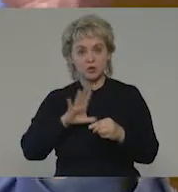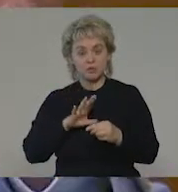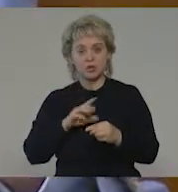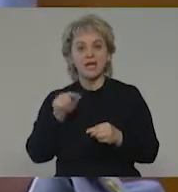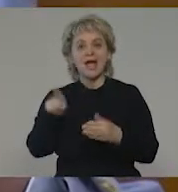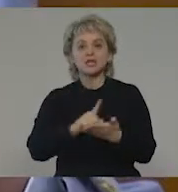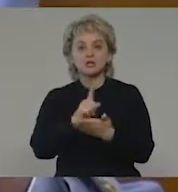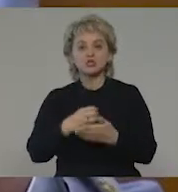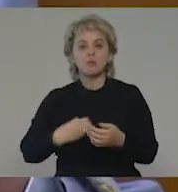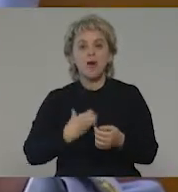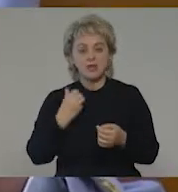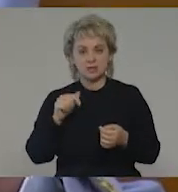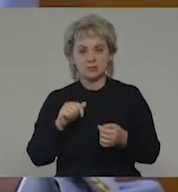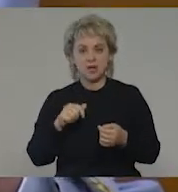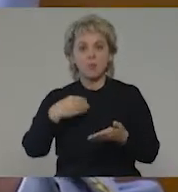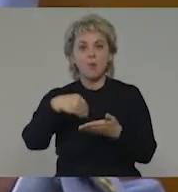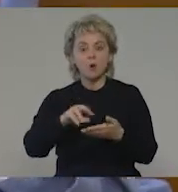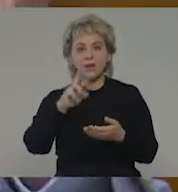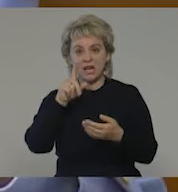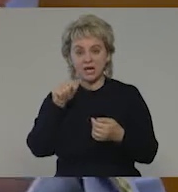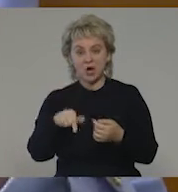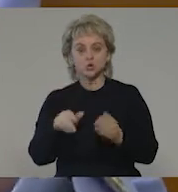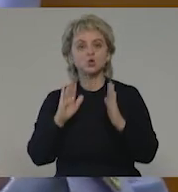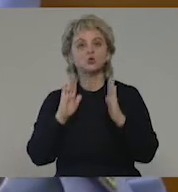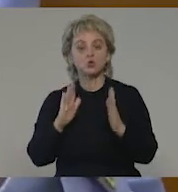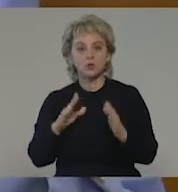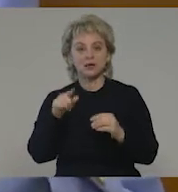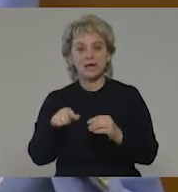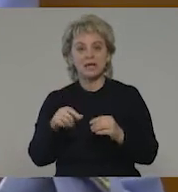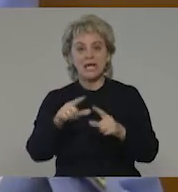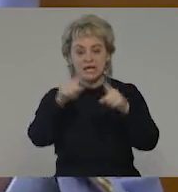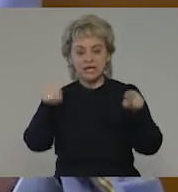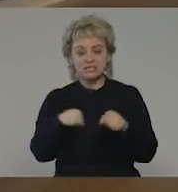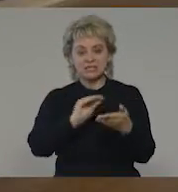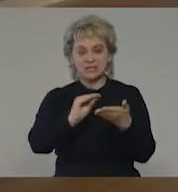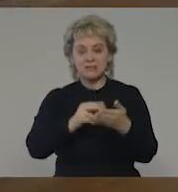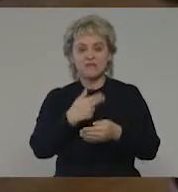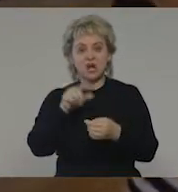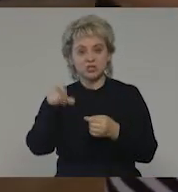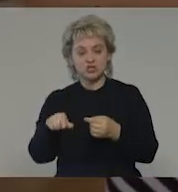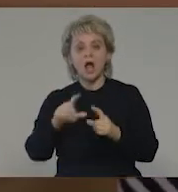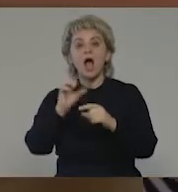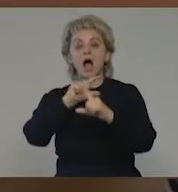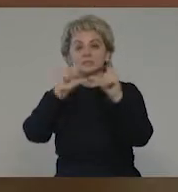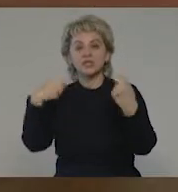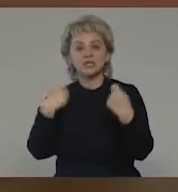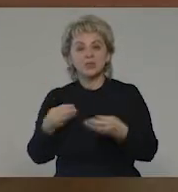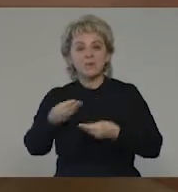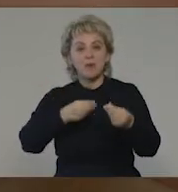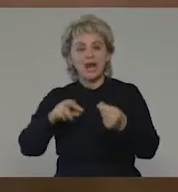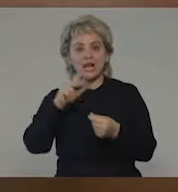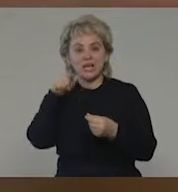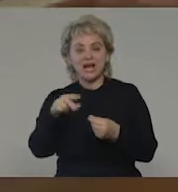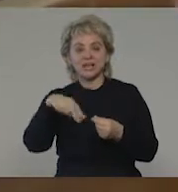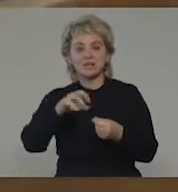Люди должны бояться покупать лекарства только с рецептом врача. А аптеки, продающие поддельные препараты,